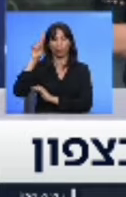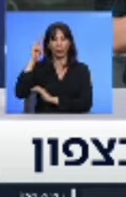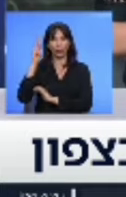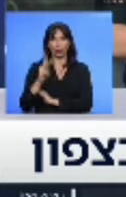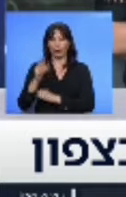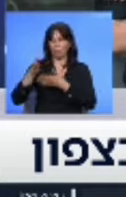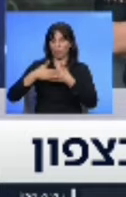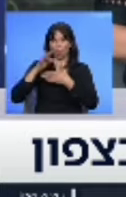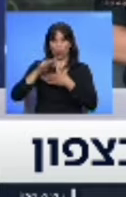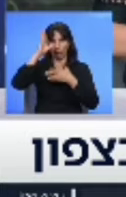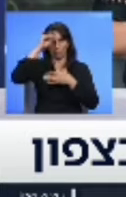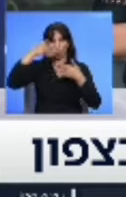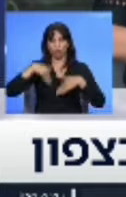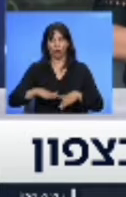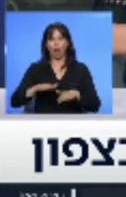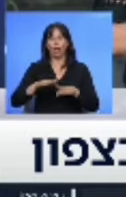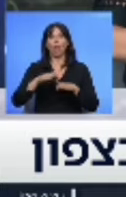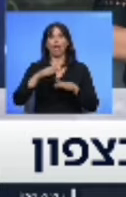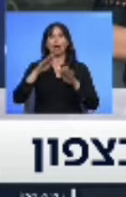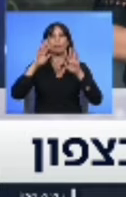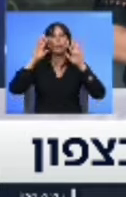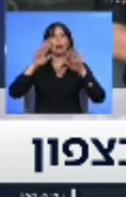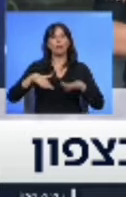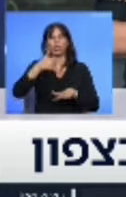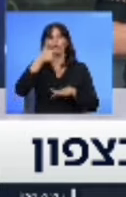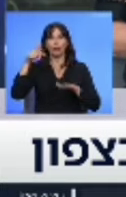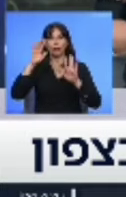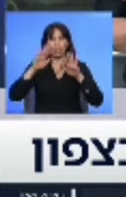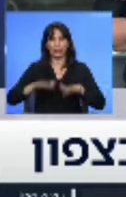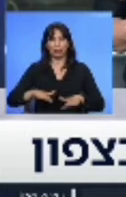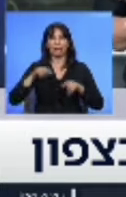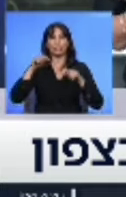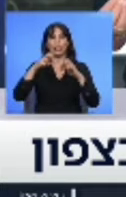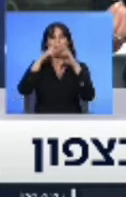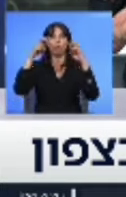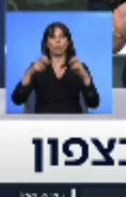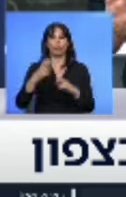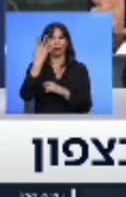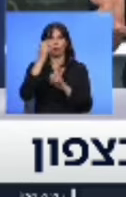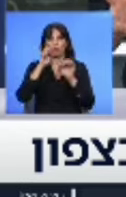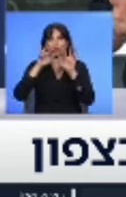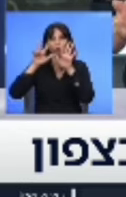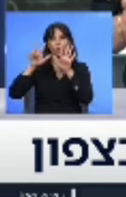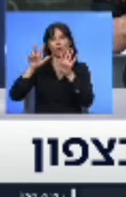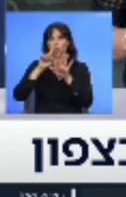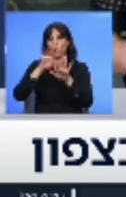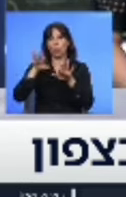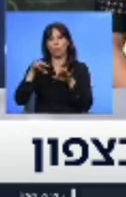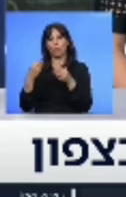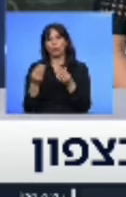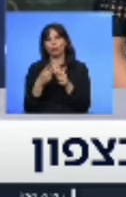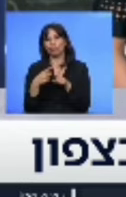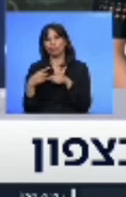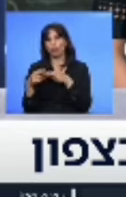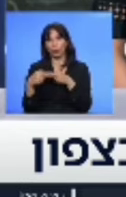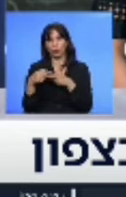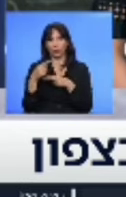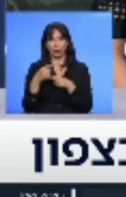זה עמותה 48. זה לא איזה משהו בן דוד של... העמותה הזאת מלבה את